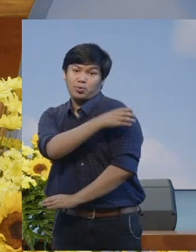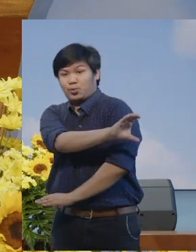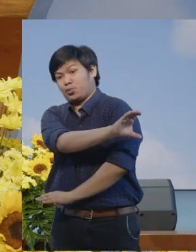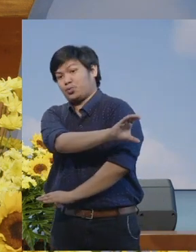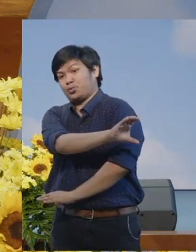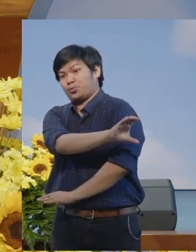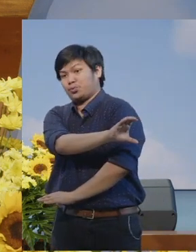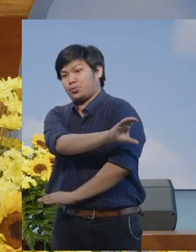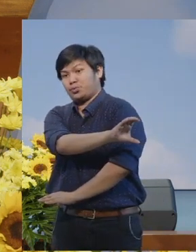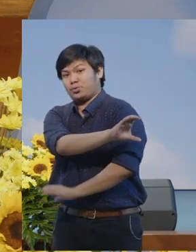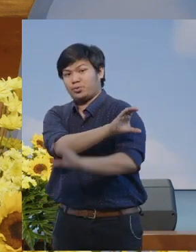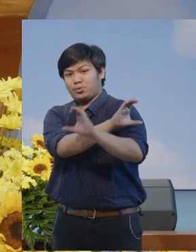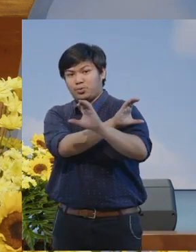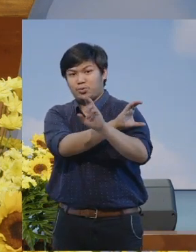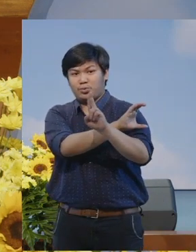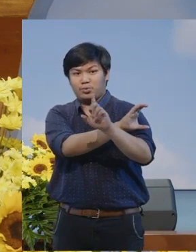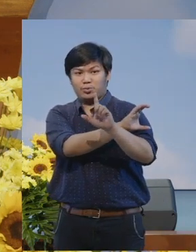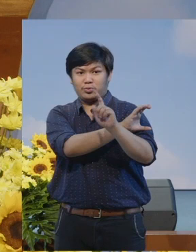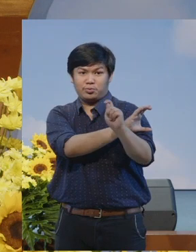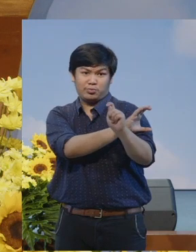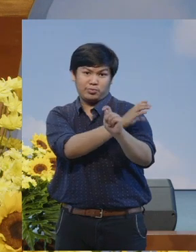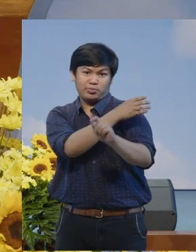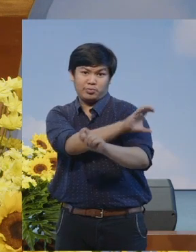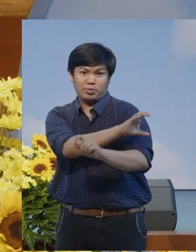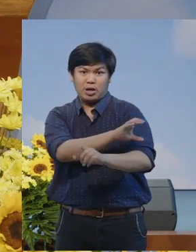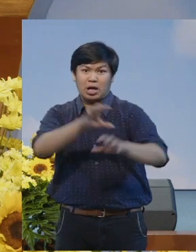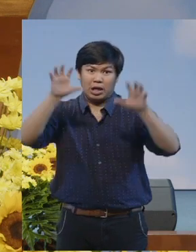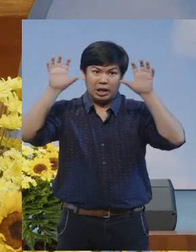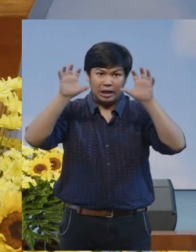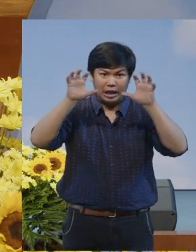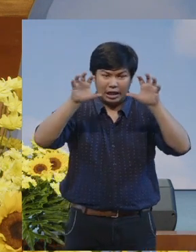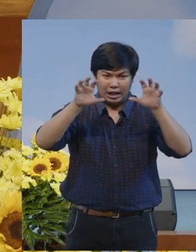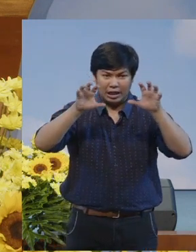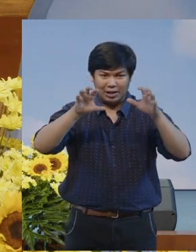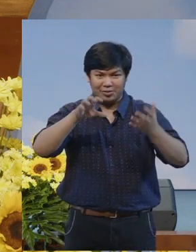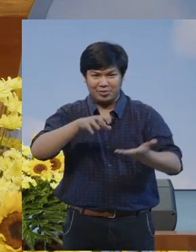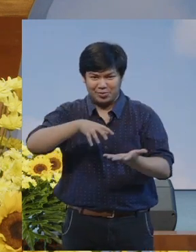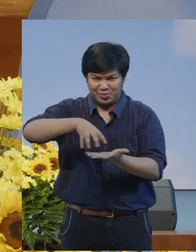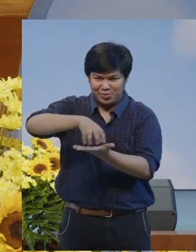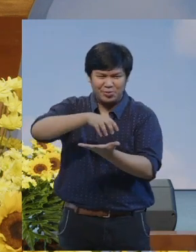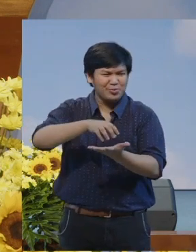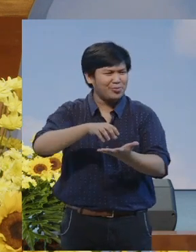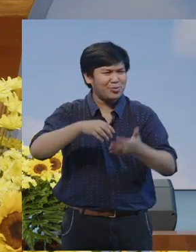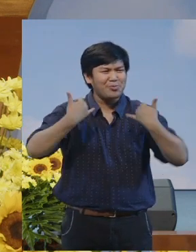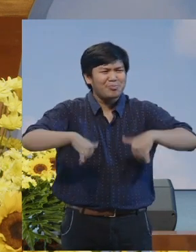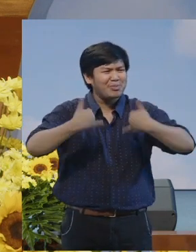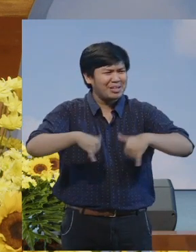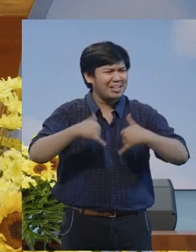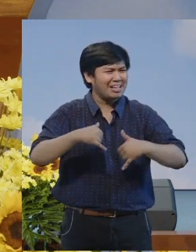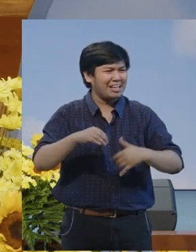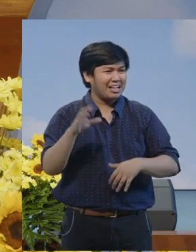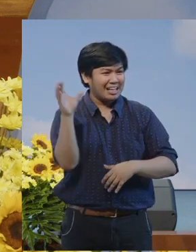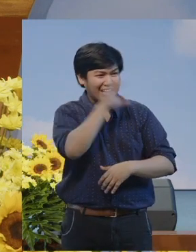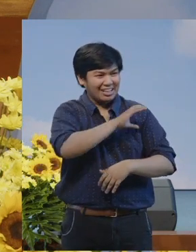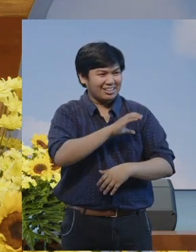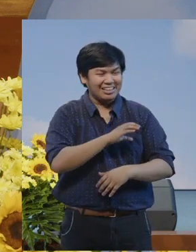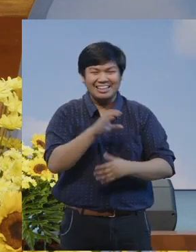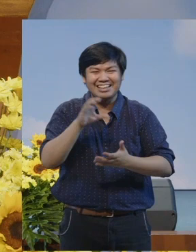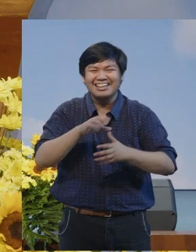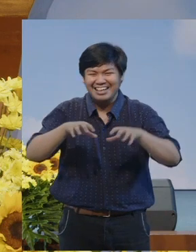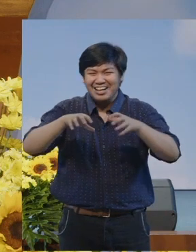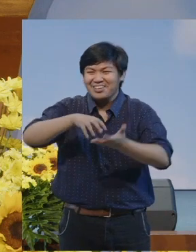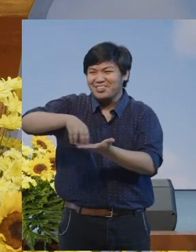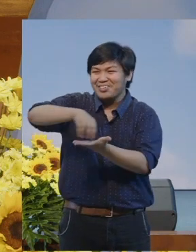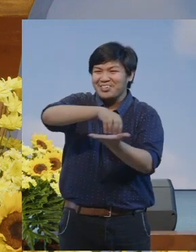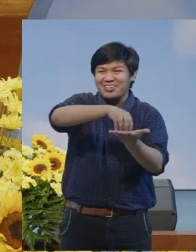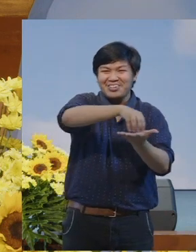mga pangkukulam, spirit of the glass, Ouija board, kayo ba'y sumubok na